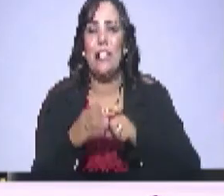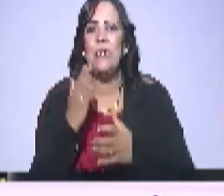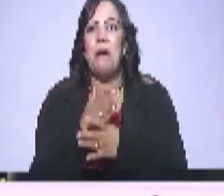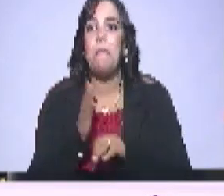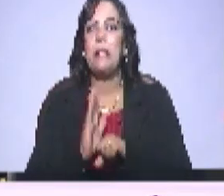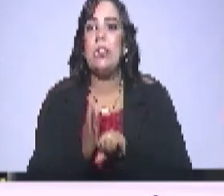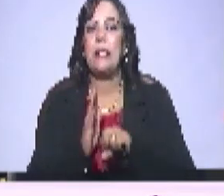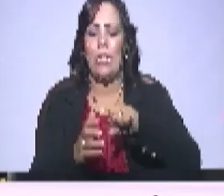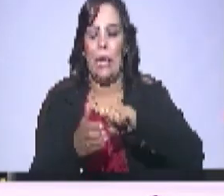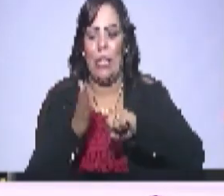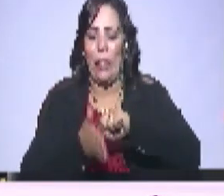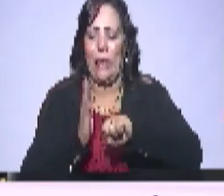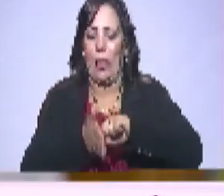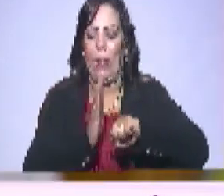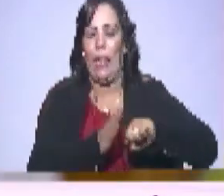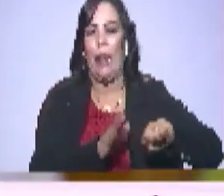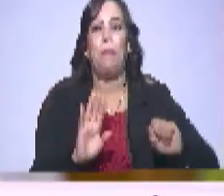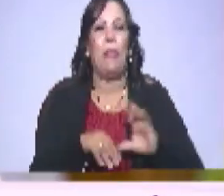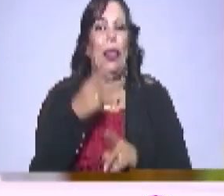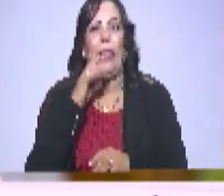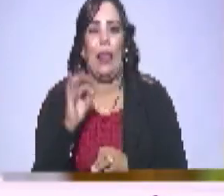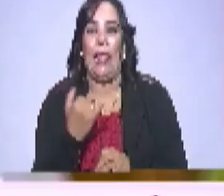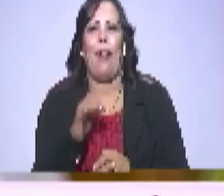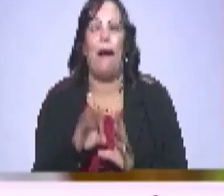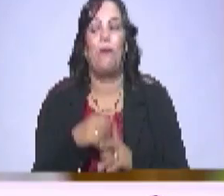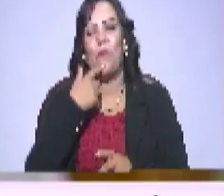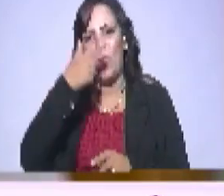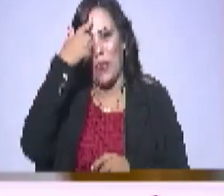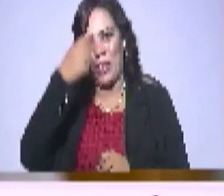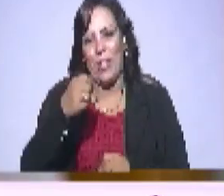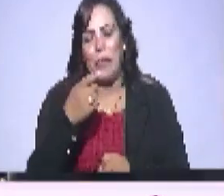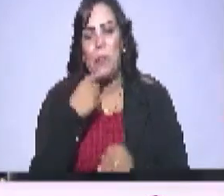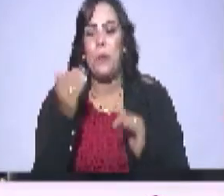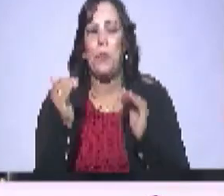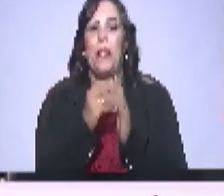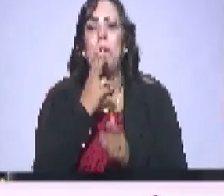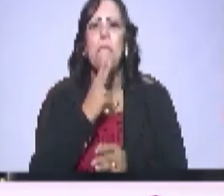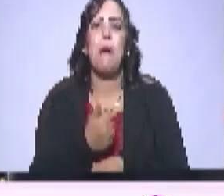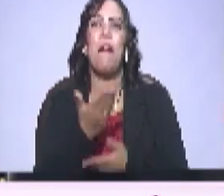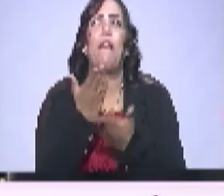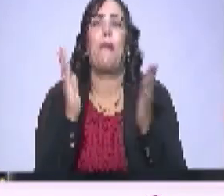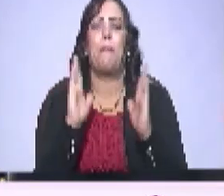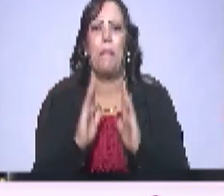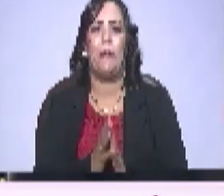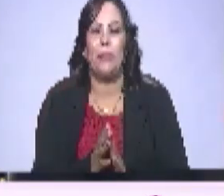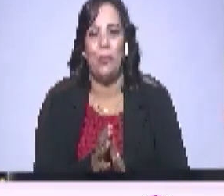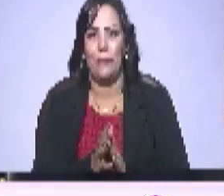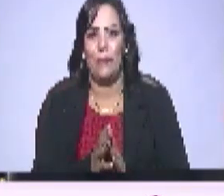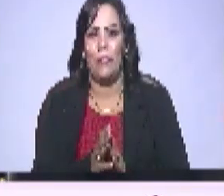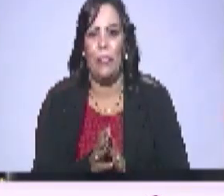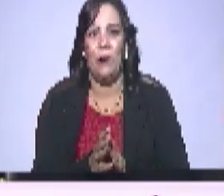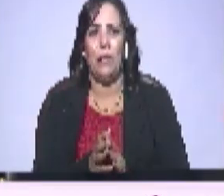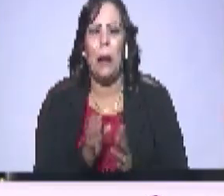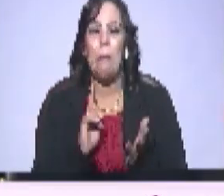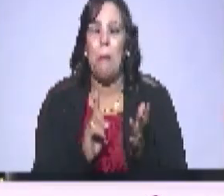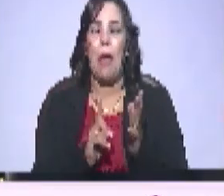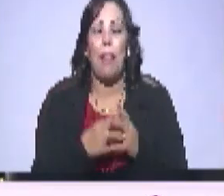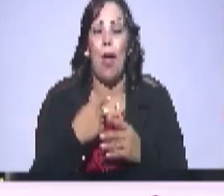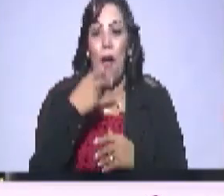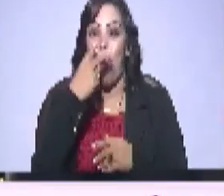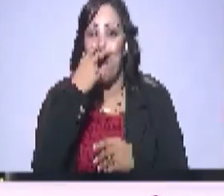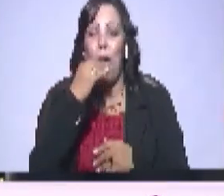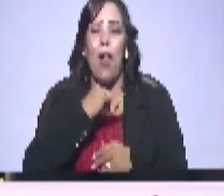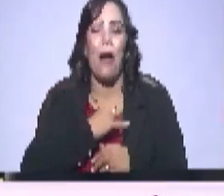اهو وبشتغل على طول. ربنا يخليك. كل سنه وانتم طيبين ويعود عليكم الايام بخير يا رب. ربنا يخليك. ما تحرمناش منكم ابدا،